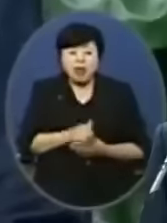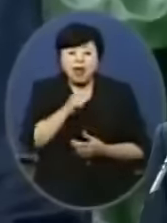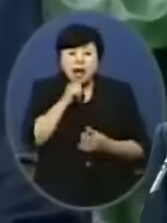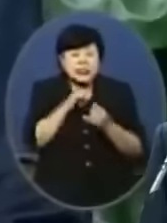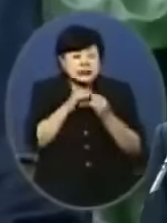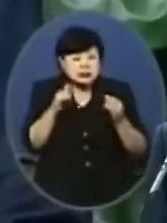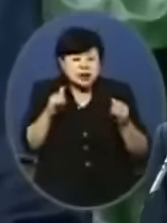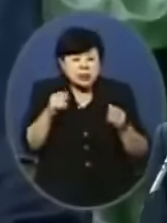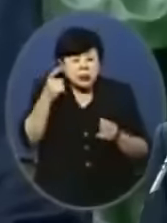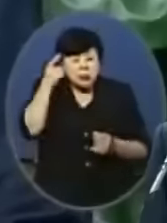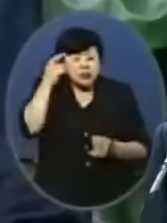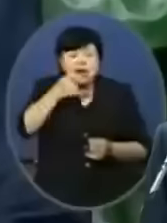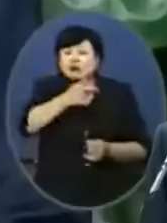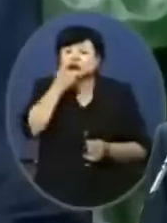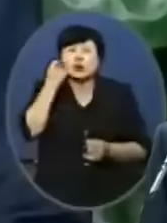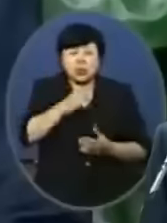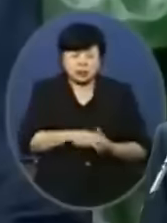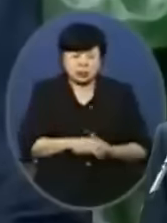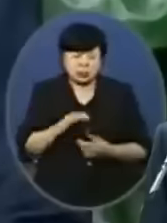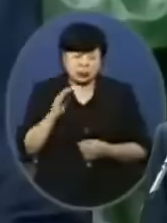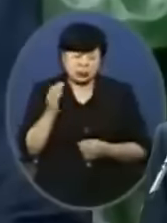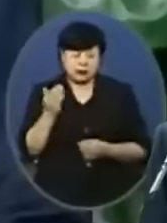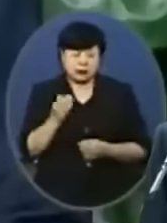가난한 사람들은 IQ가 낮고